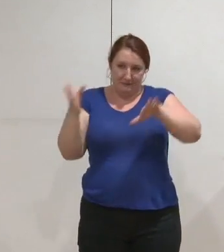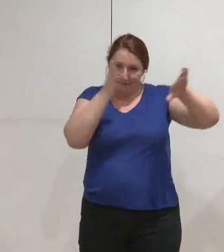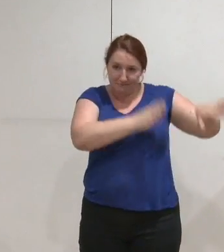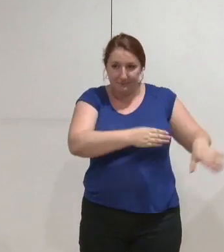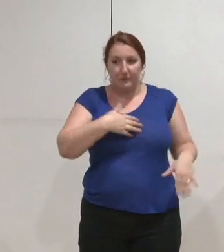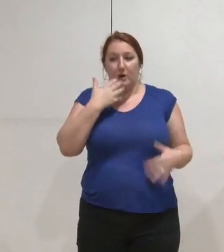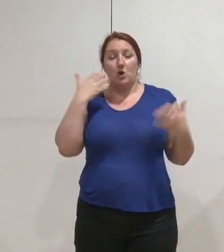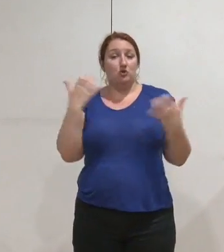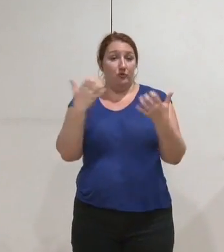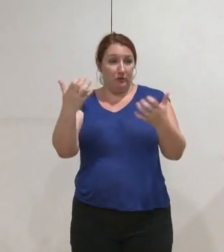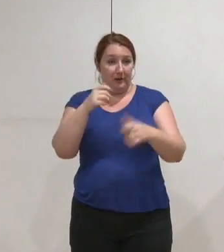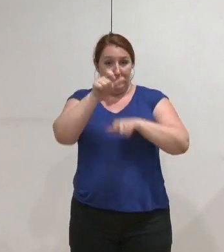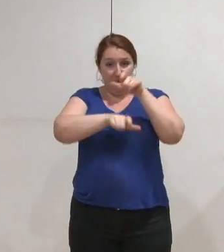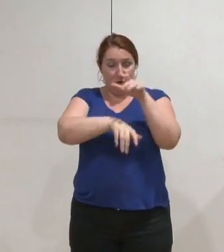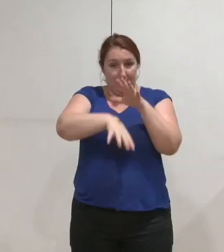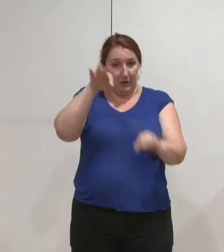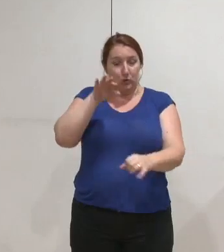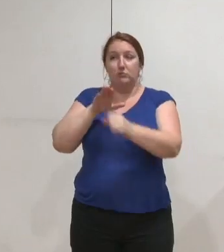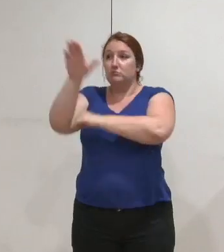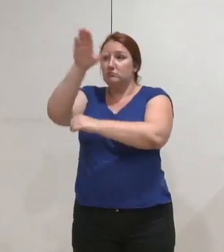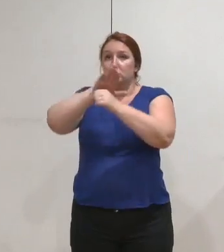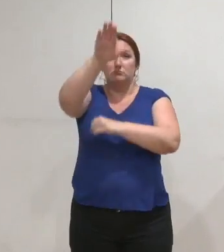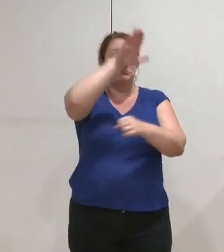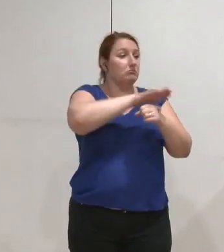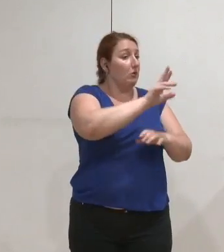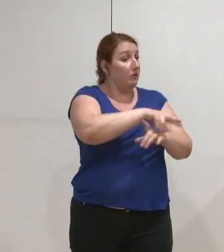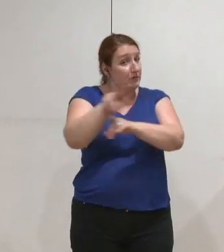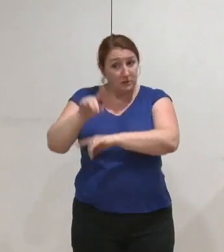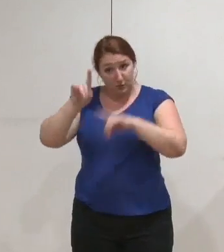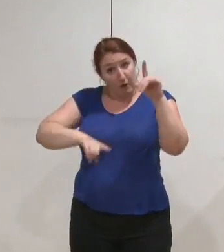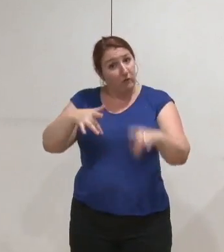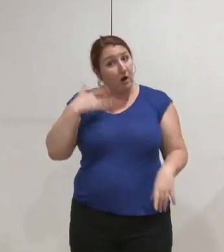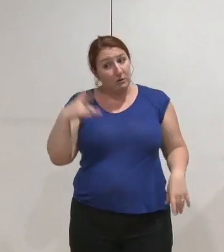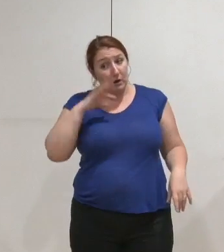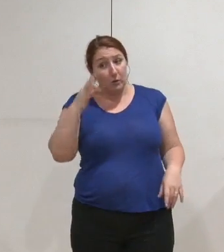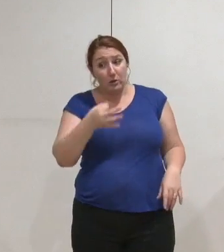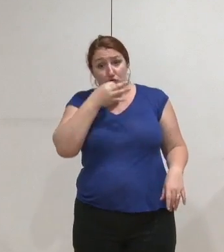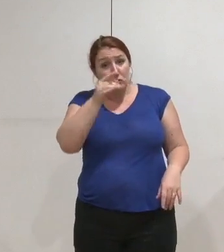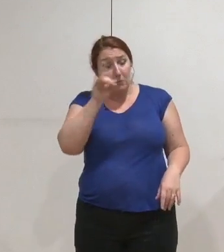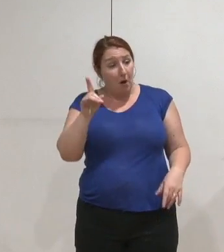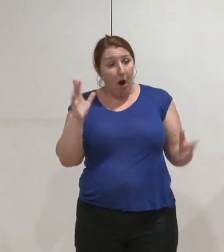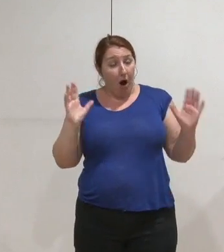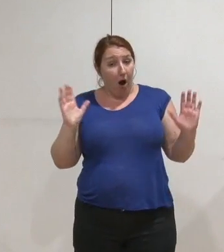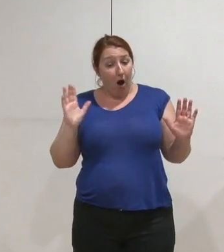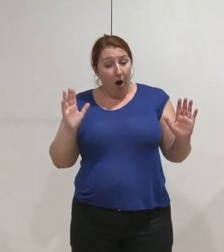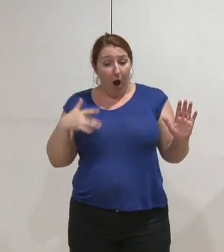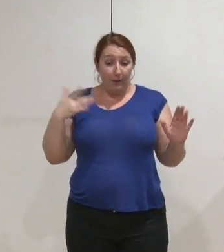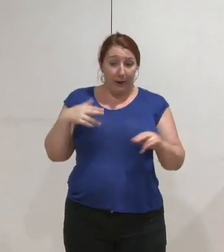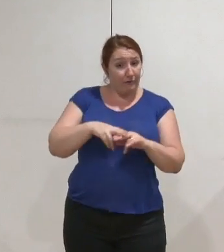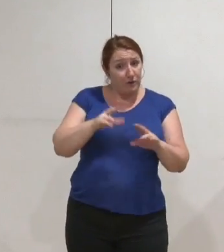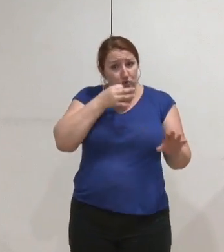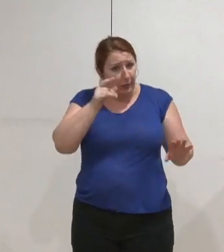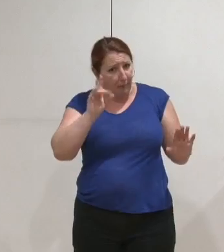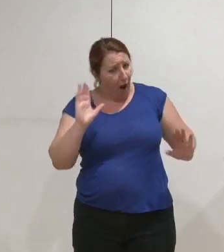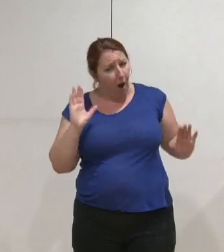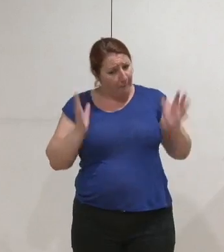voudrais que tous ces élus qui visitent un certain nombre de choses et parfois avec un certain intérêt je dis pas que cela n'est pas un intérêt municipal